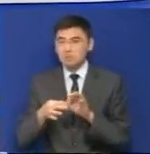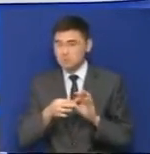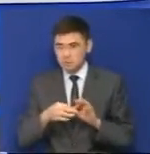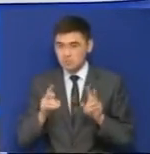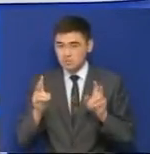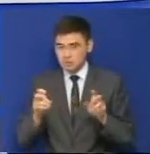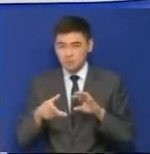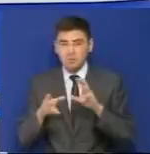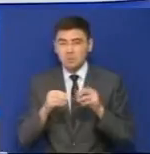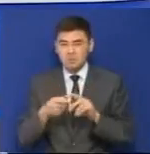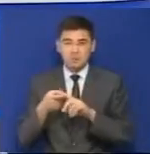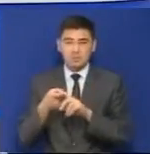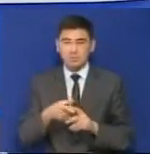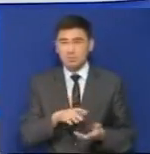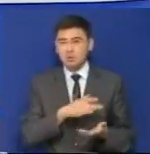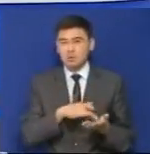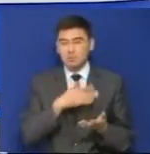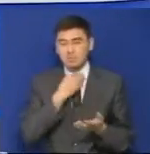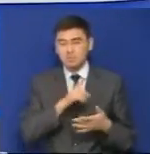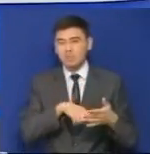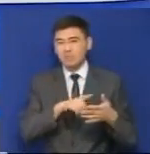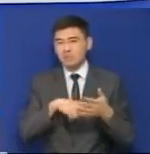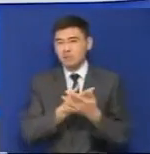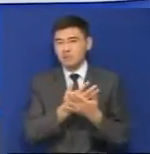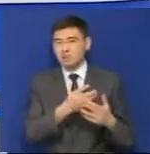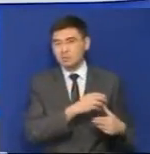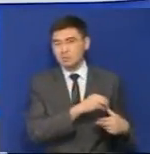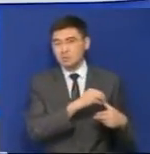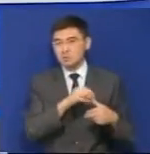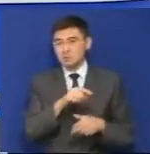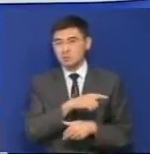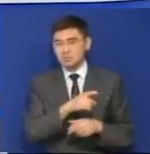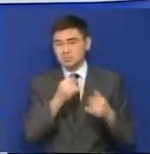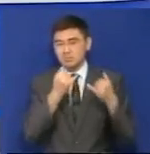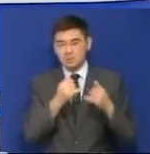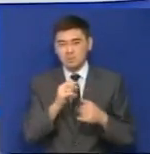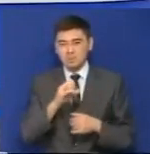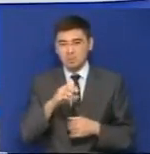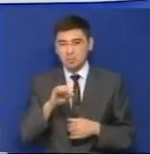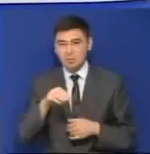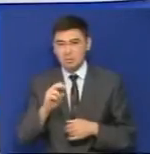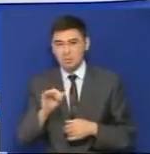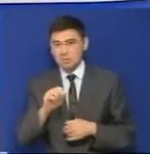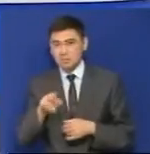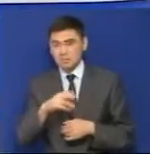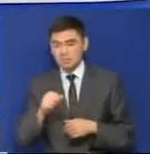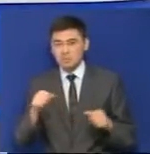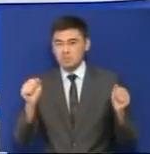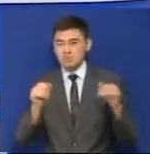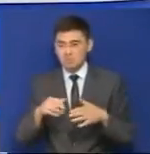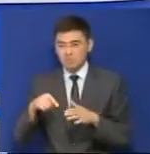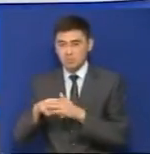Семейде түрлі конфессия өкілдерінің қатысуымен спартакиада ұйымдастырылды. Спорттық шараның өтуіне қалалық ішкі саясат